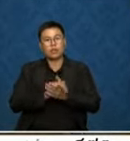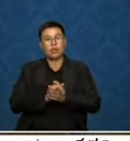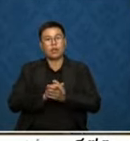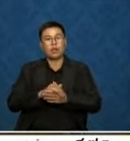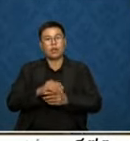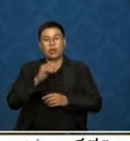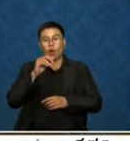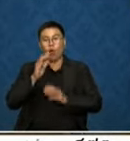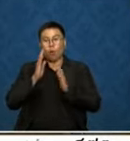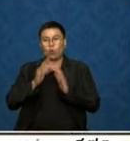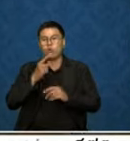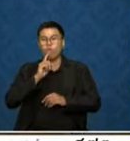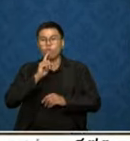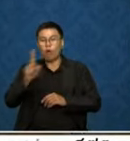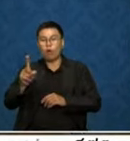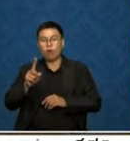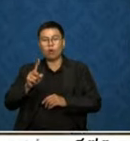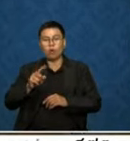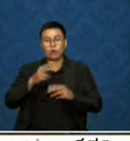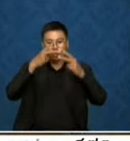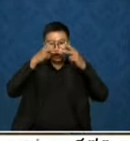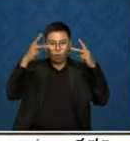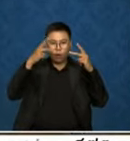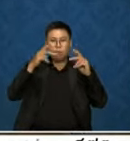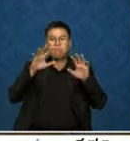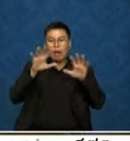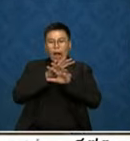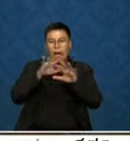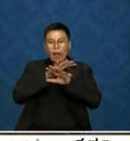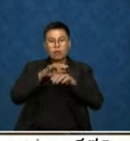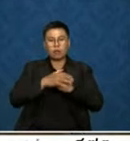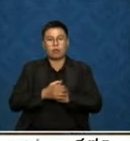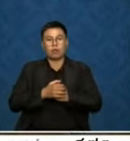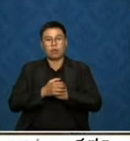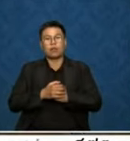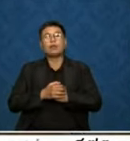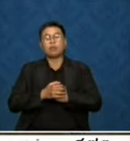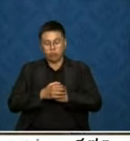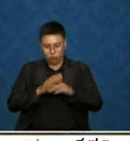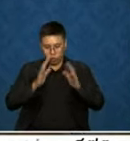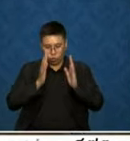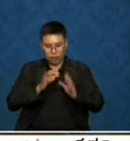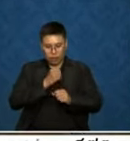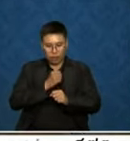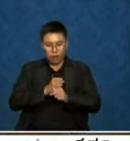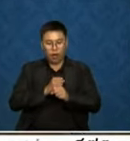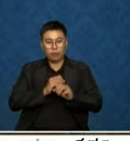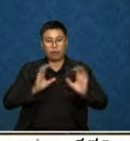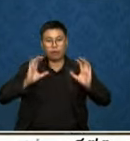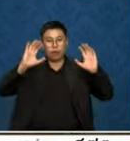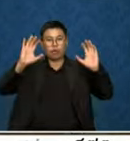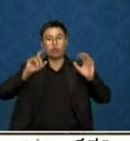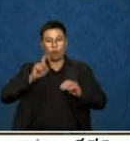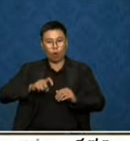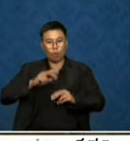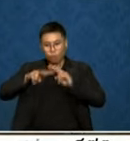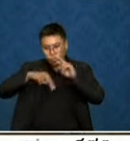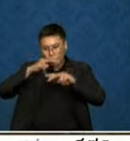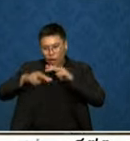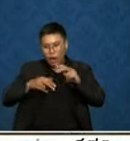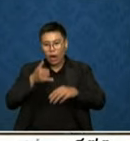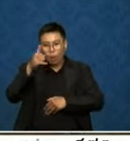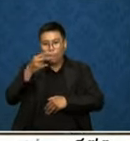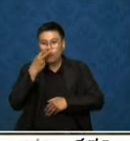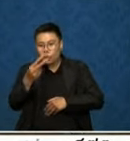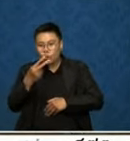เนี่ยแยกกันไม่ออกท่านประธานเพราะฉะนั้นตรงนี้เนี่ยเจ้าหน้าที่ของรัฐก็จะต้องเข้าไปดำเนินคดีเข้าไปดูแลตรงนี้ด้ว